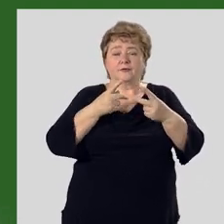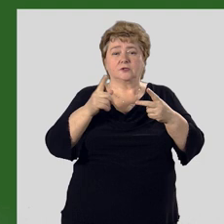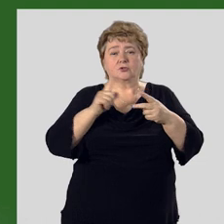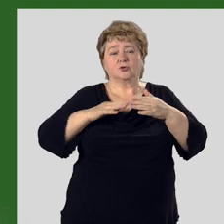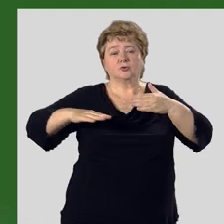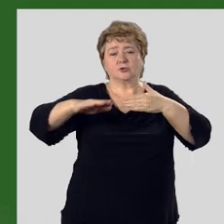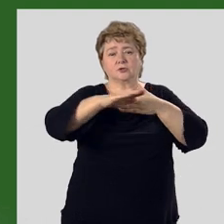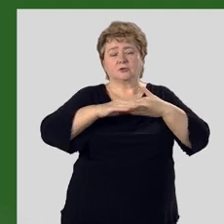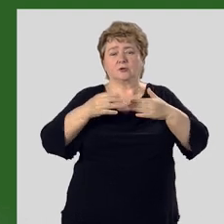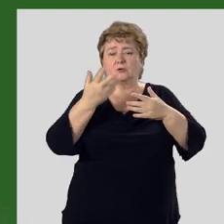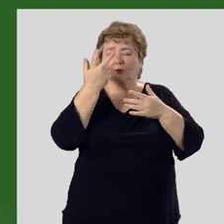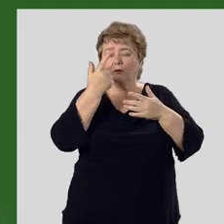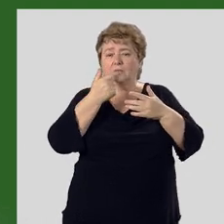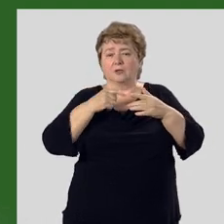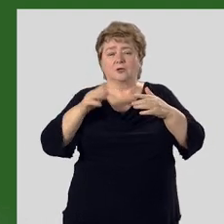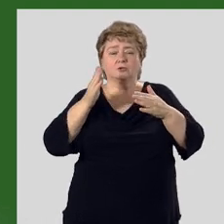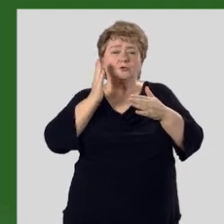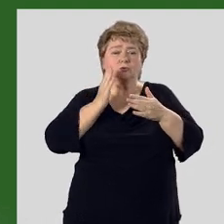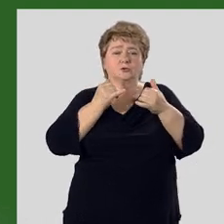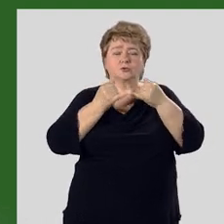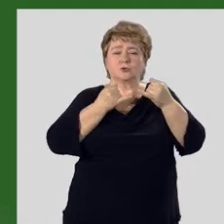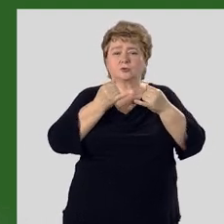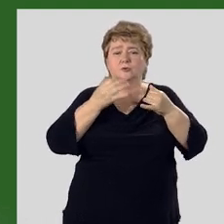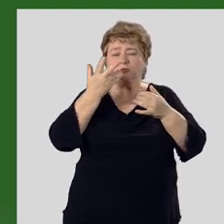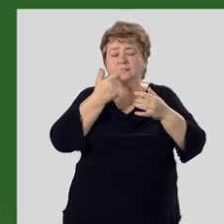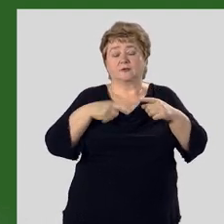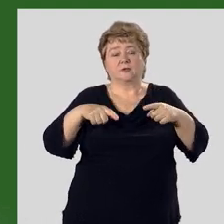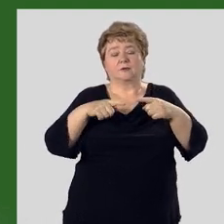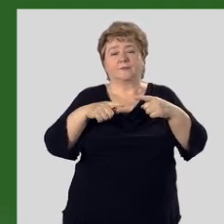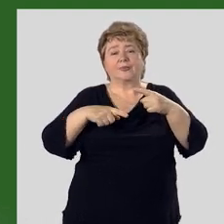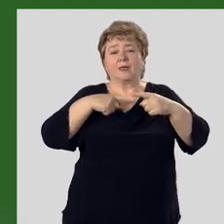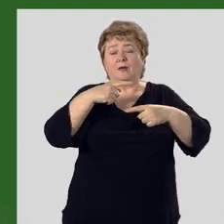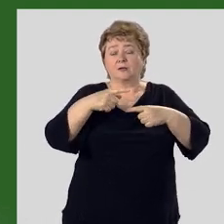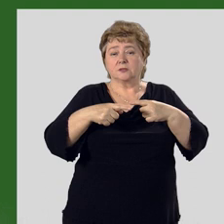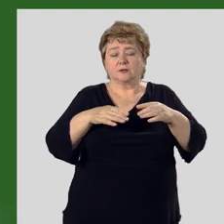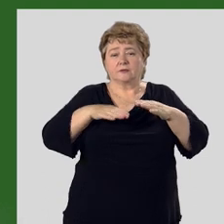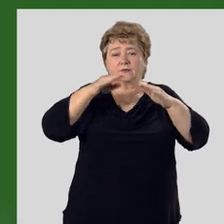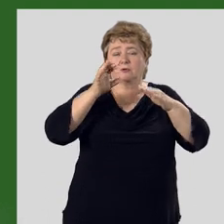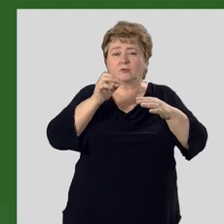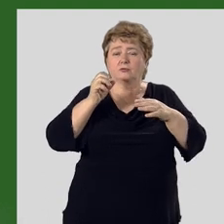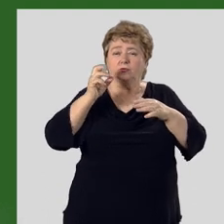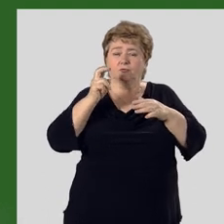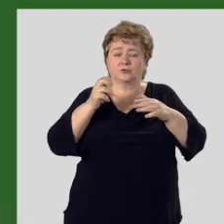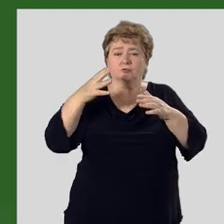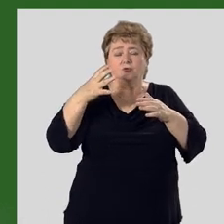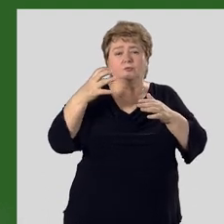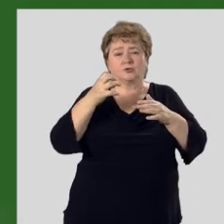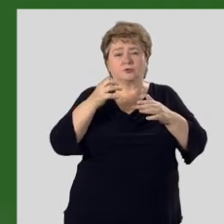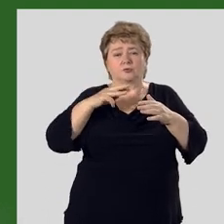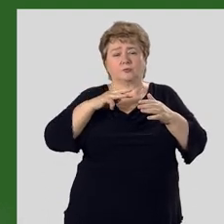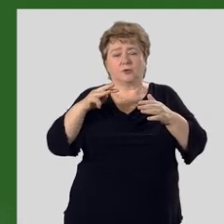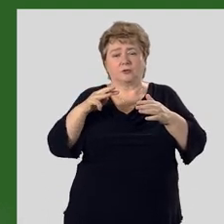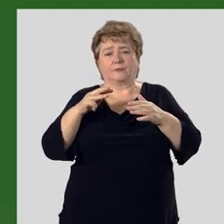что территория окрашена желтым цветом. Следовательно, высота от 200 до 500